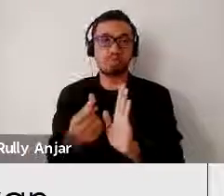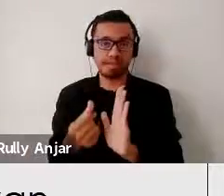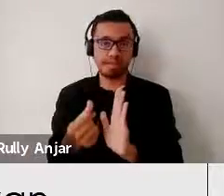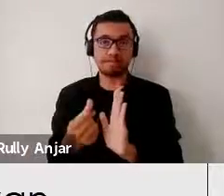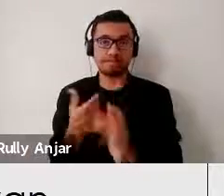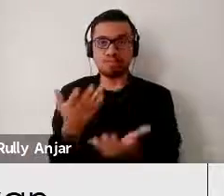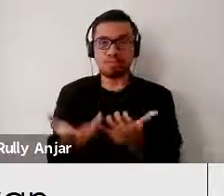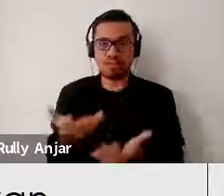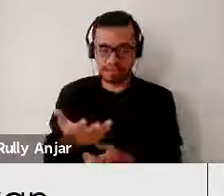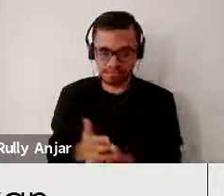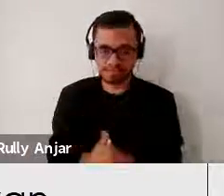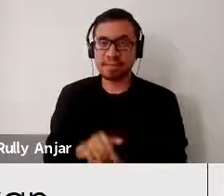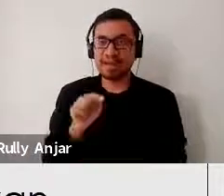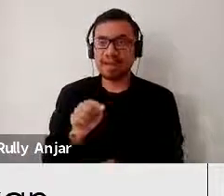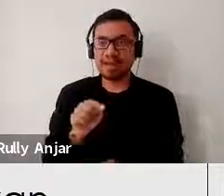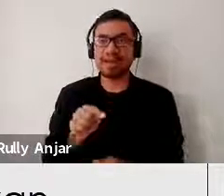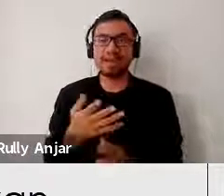optimal. Baik,